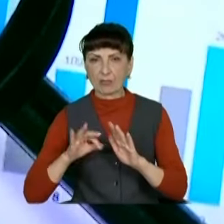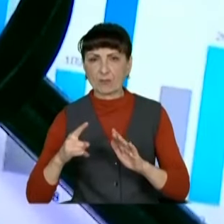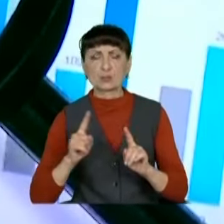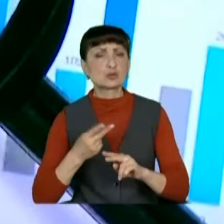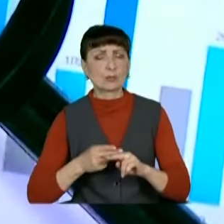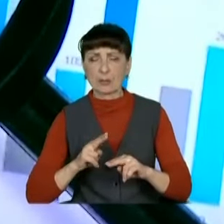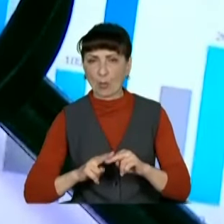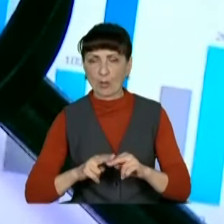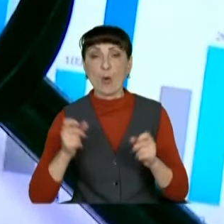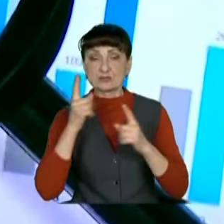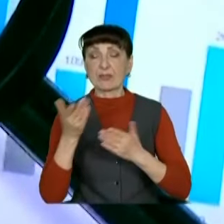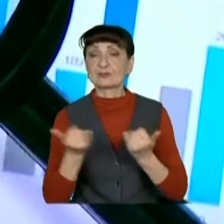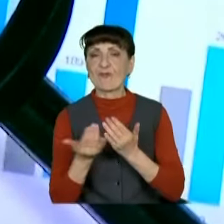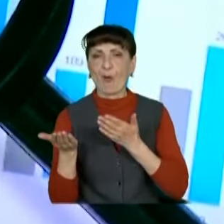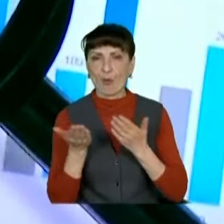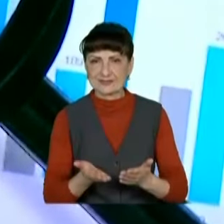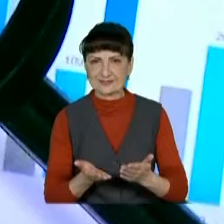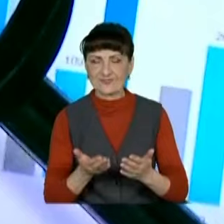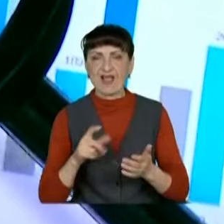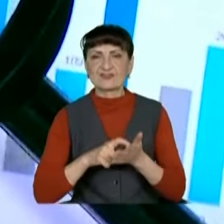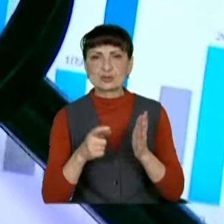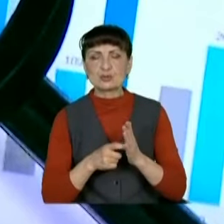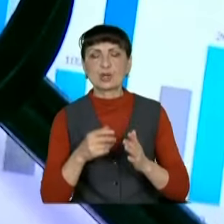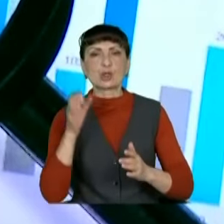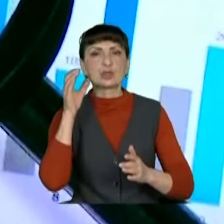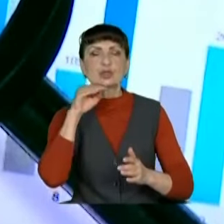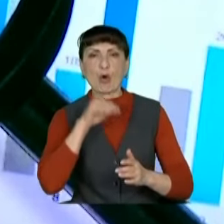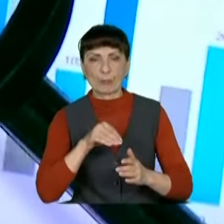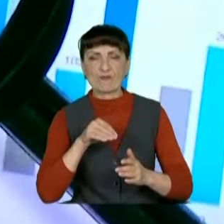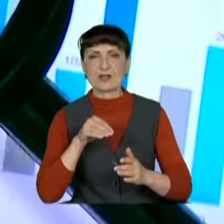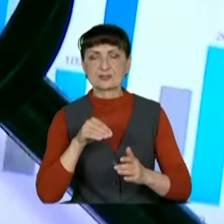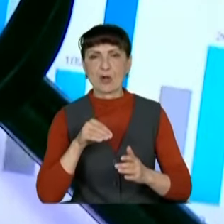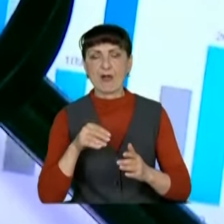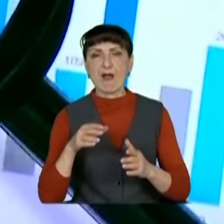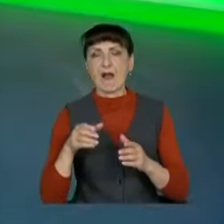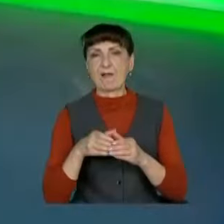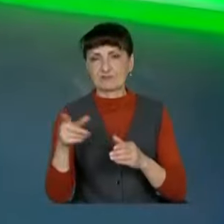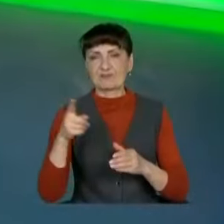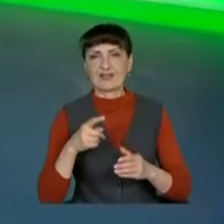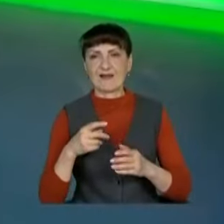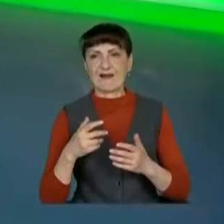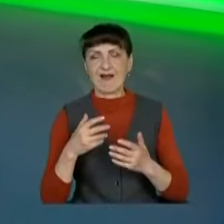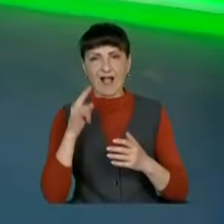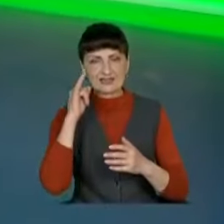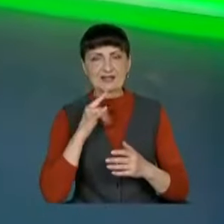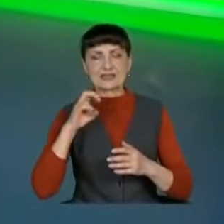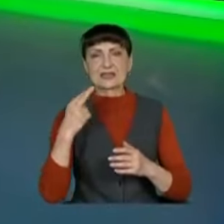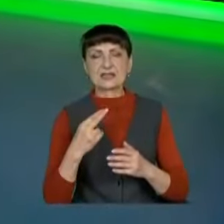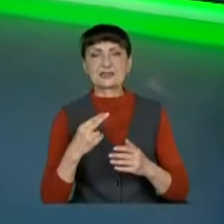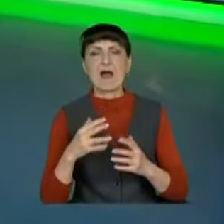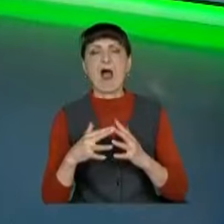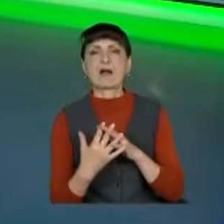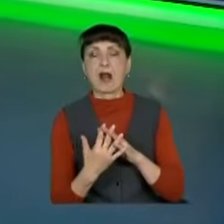такое? Узнаем у нашего гостя. В студии доктор ветеринарных наук, профессор, декан факультета ветеринарии Казахского национального